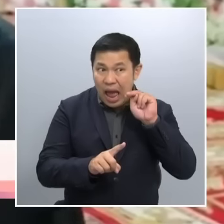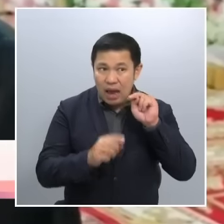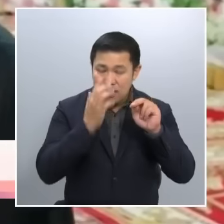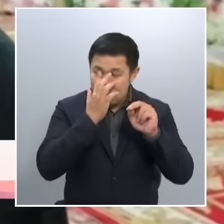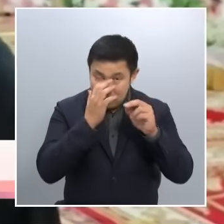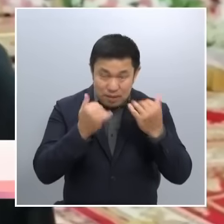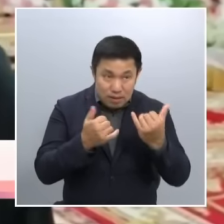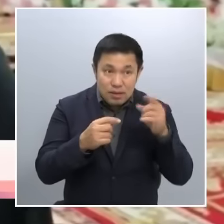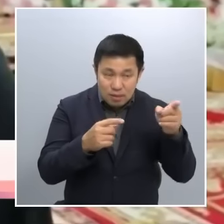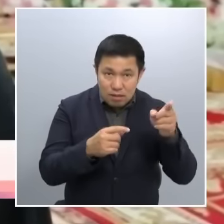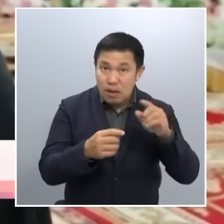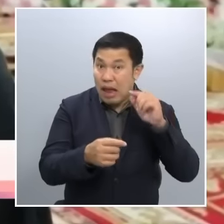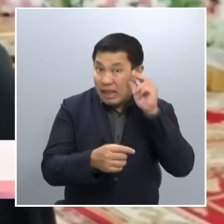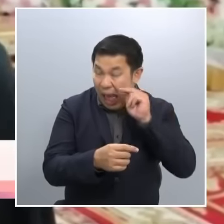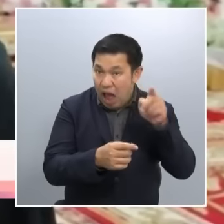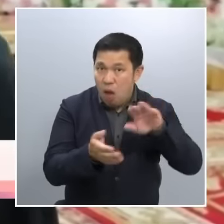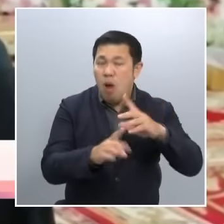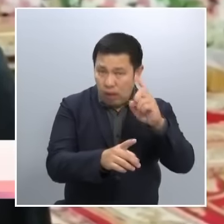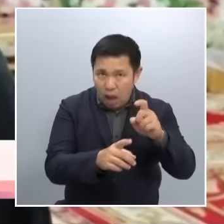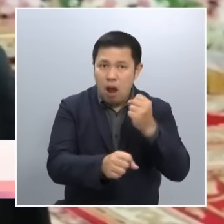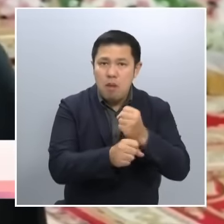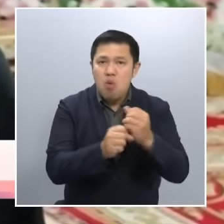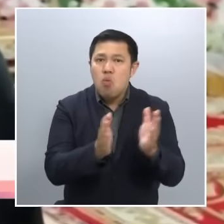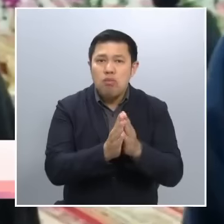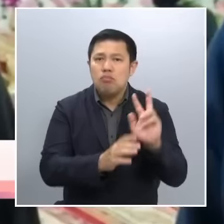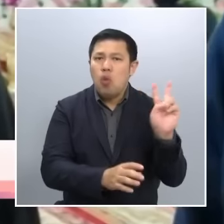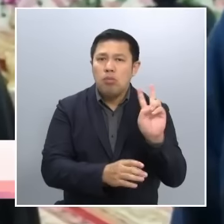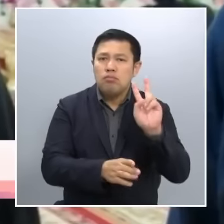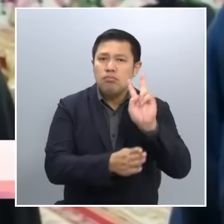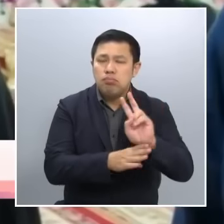ครับที่ศพหนึ่งนะครับทำงานที่เดียวกันไปด้วยกันครับ